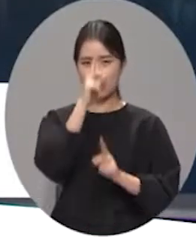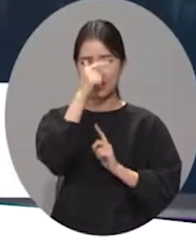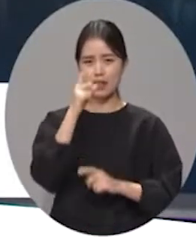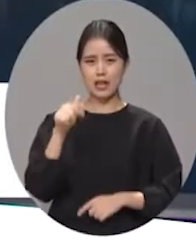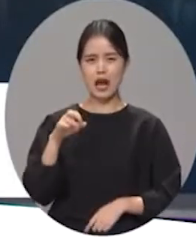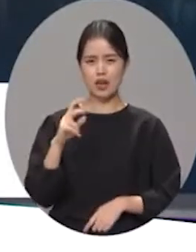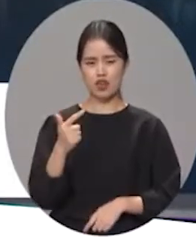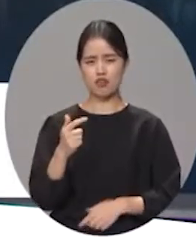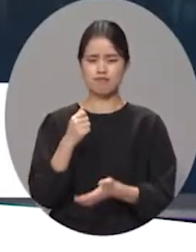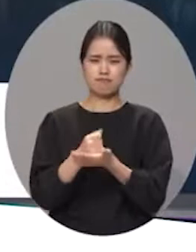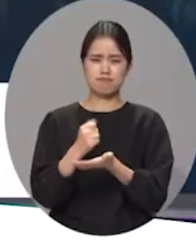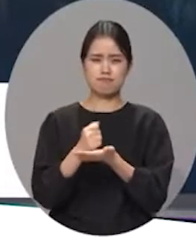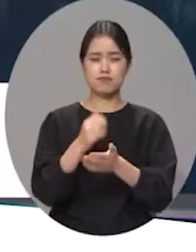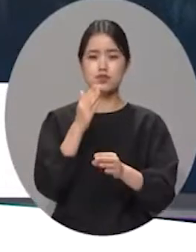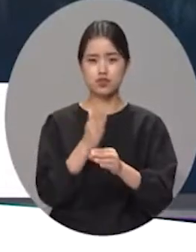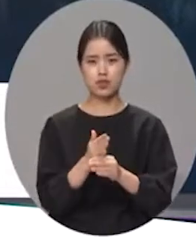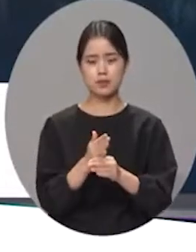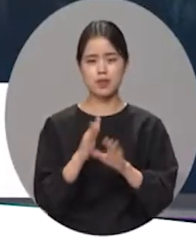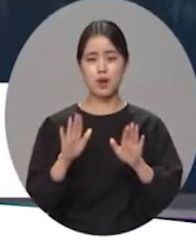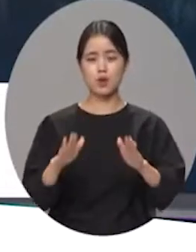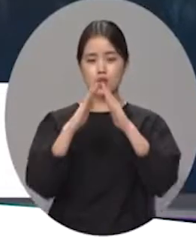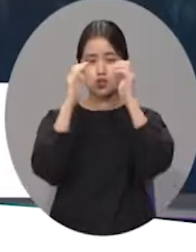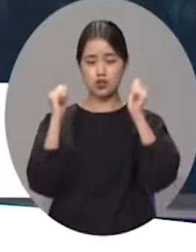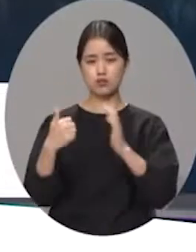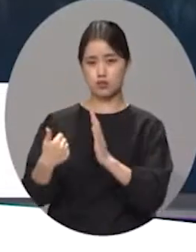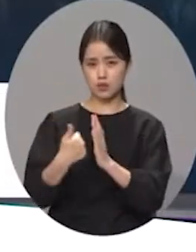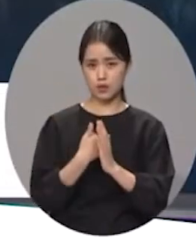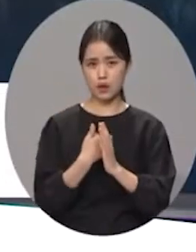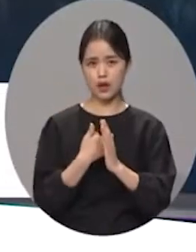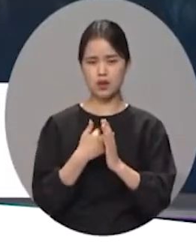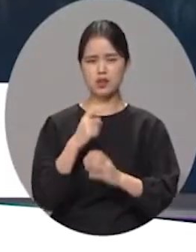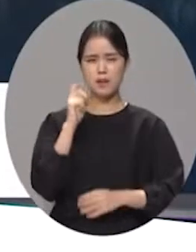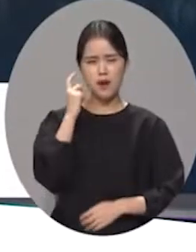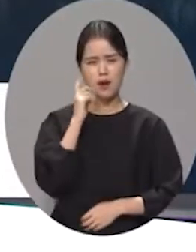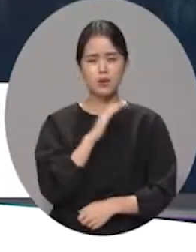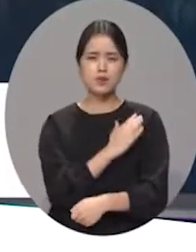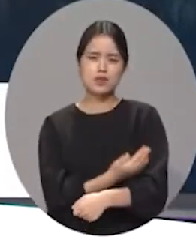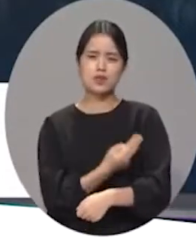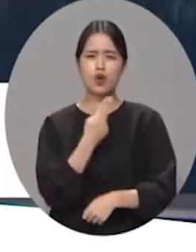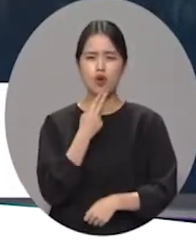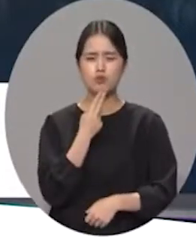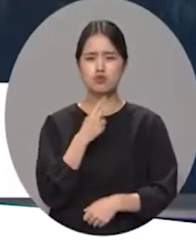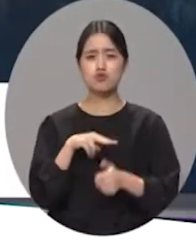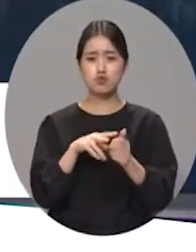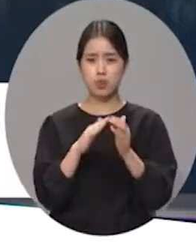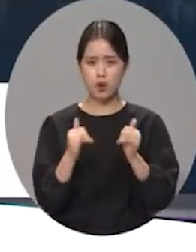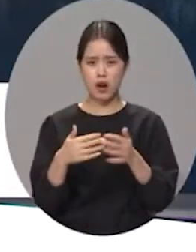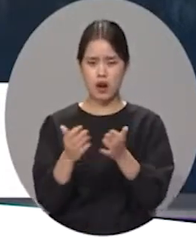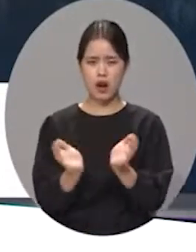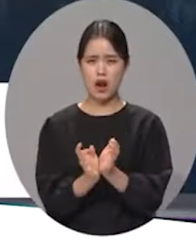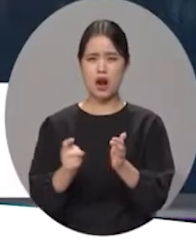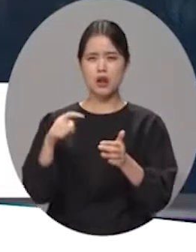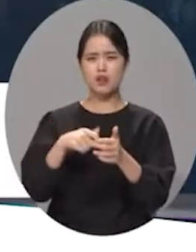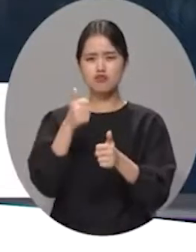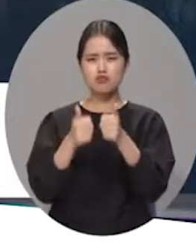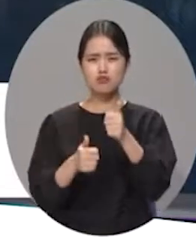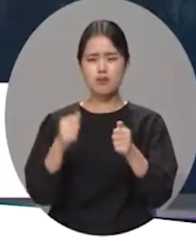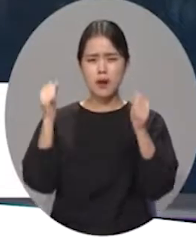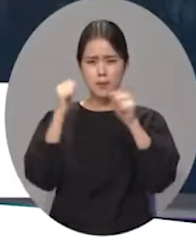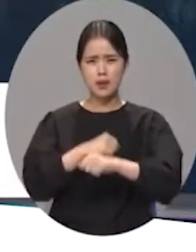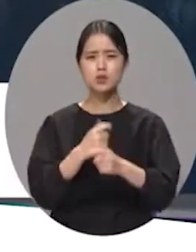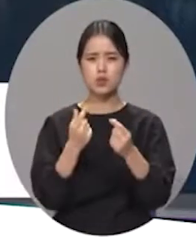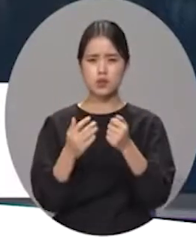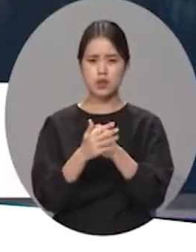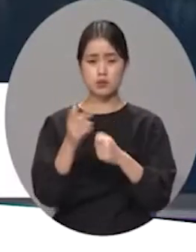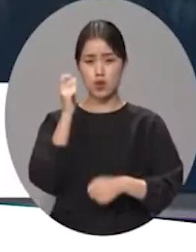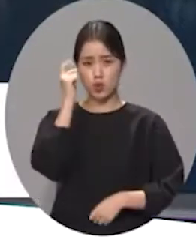후보를 싸잡아서 비난했습니다. 오늘 전북을 찾아서 요란하고 무능한 진보가 당내 경선을 망치고 있다며 유능한